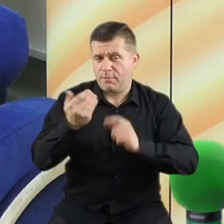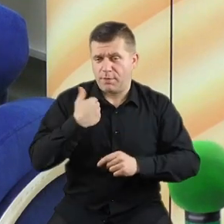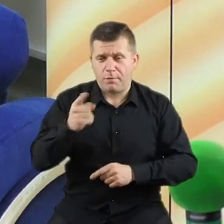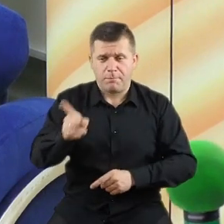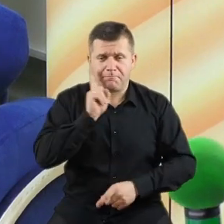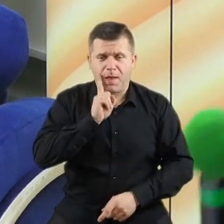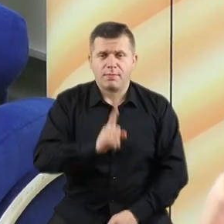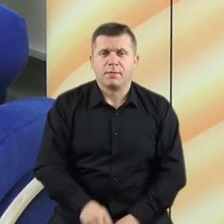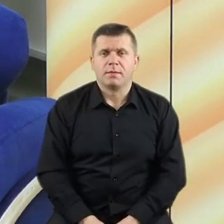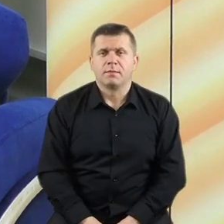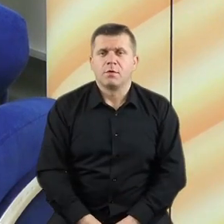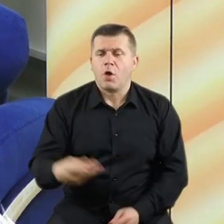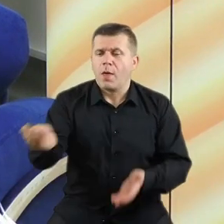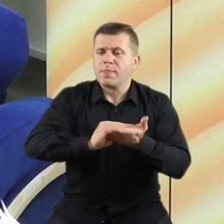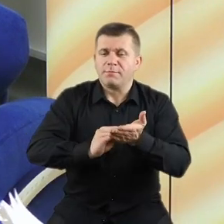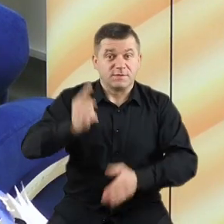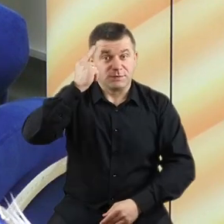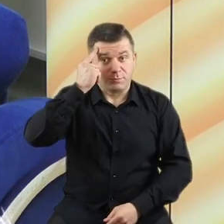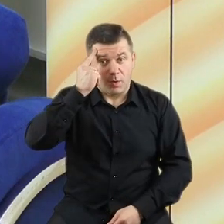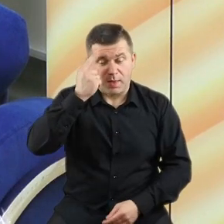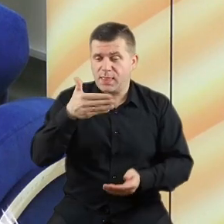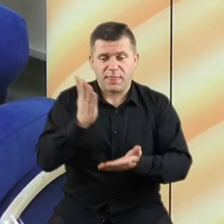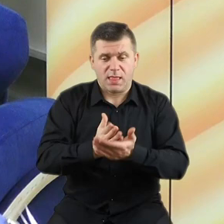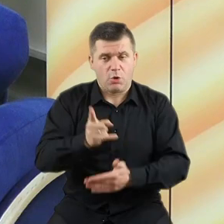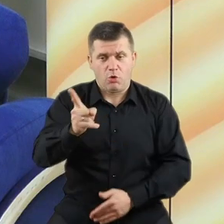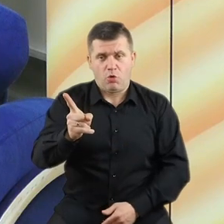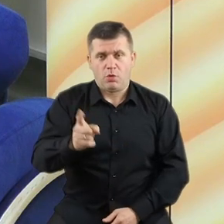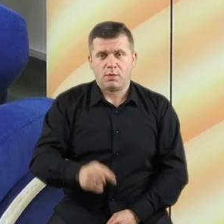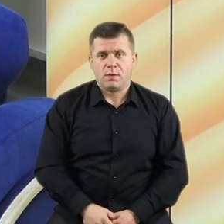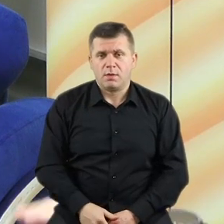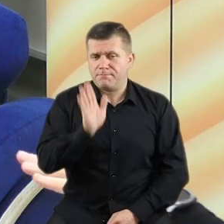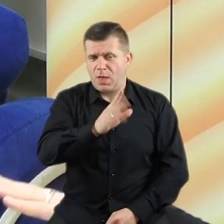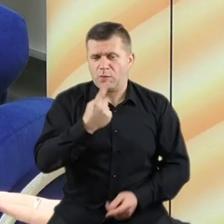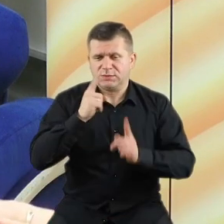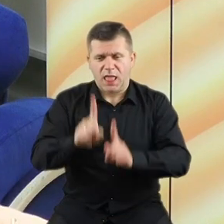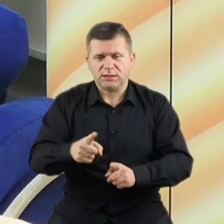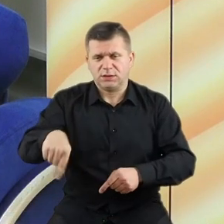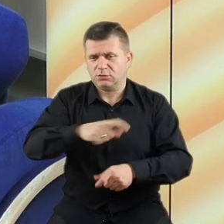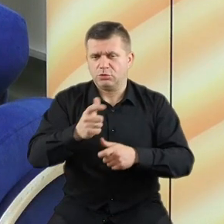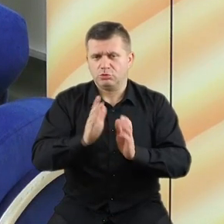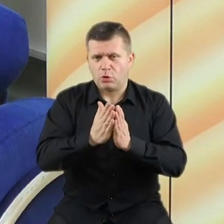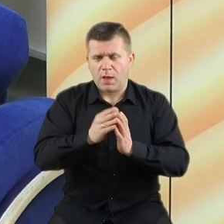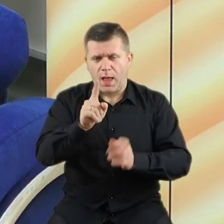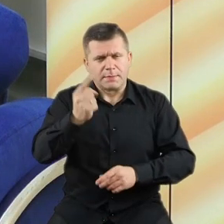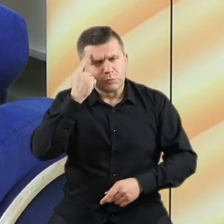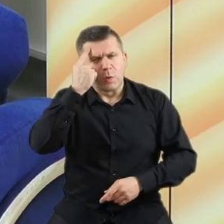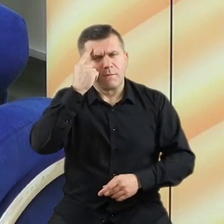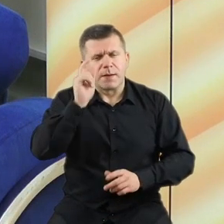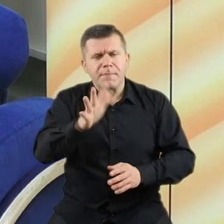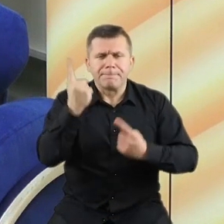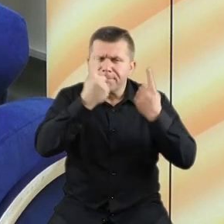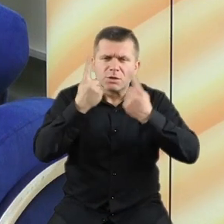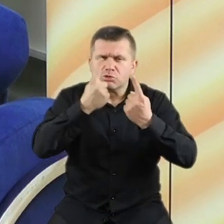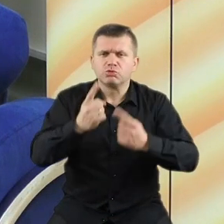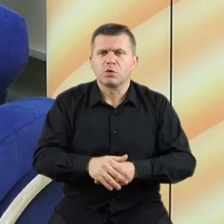rozmowa była też z tym panem. No on napisał wspomnienia i nie on jeden. Ty miałaś zlecenie na tą książkę, ale czy nie przychodziły ci do głowy